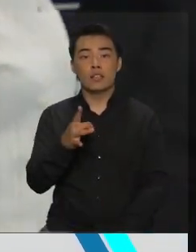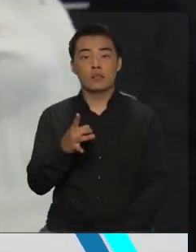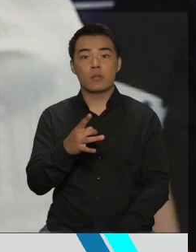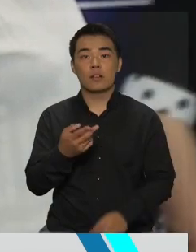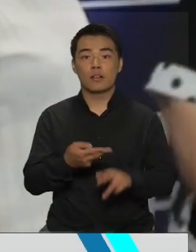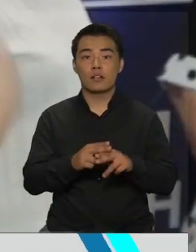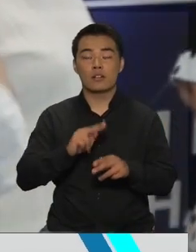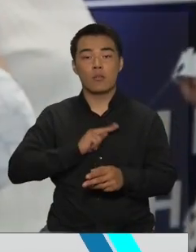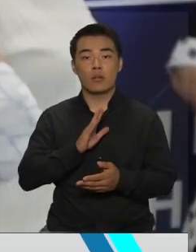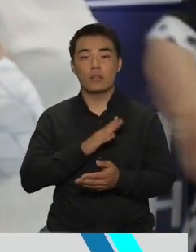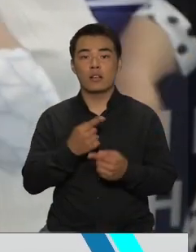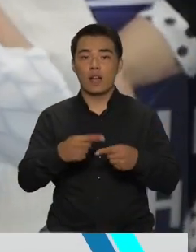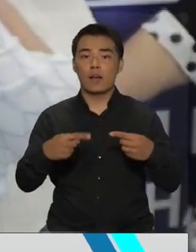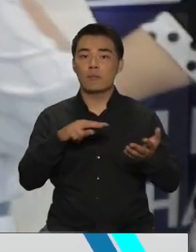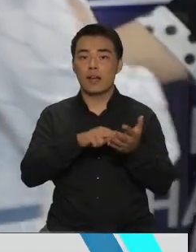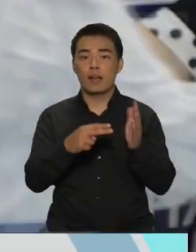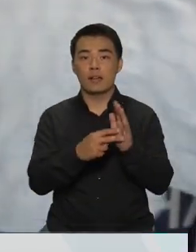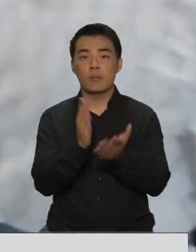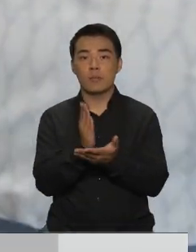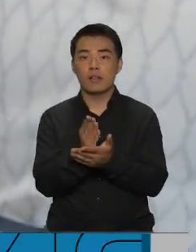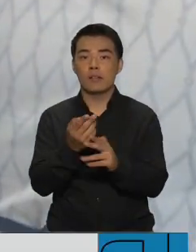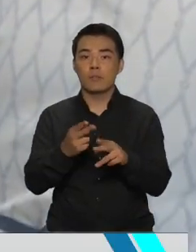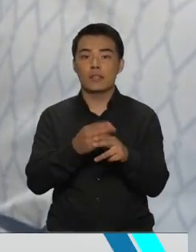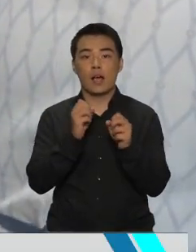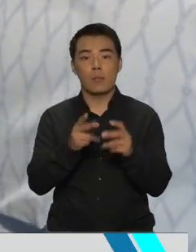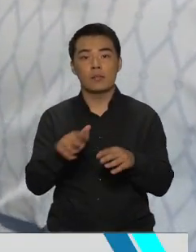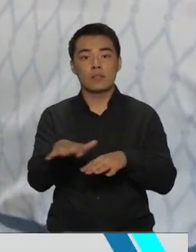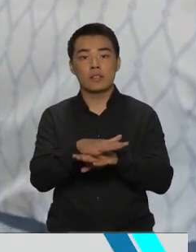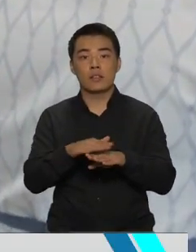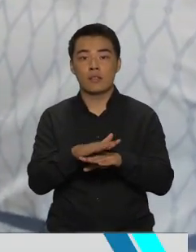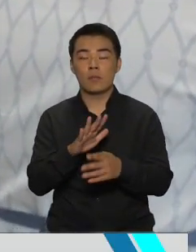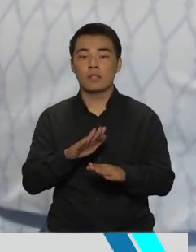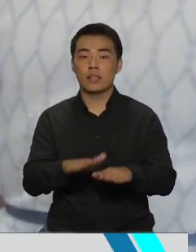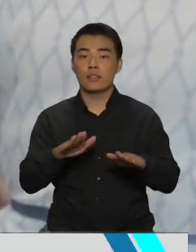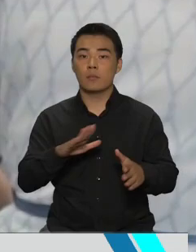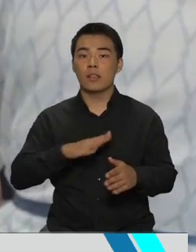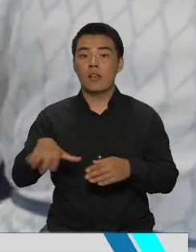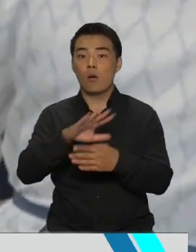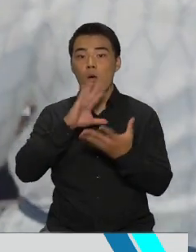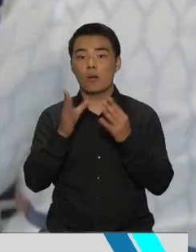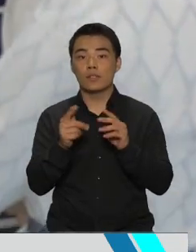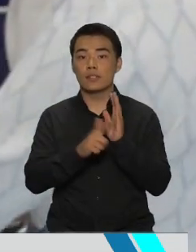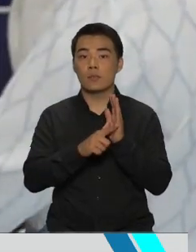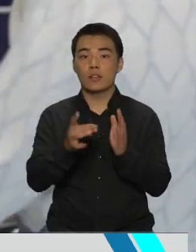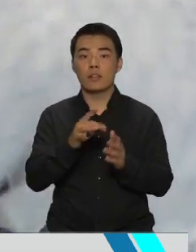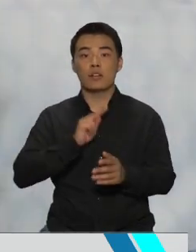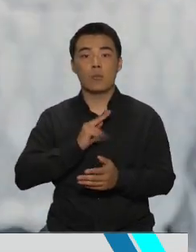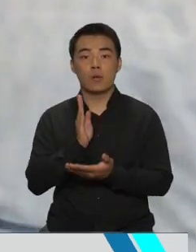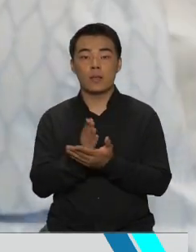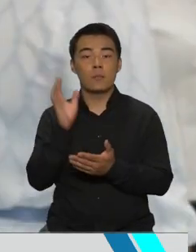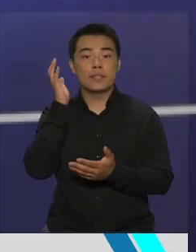Сегодня разрабатывается несколько программ по созданию безопасной среды для детей. Например, в 7 регионах республики работают